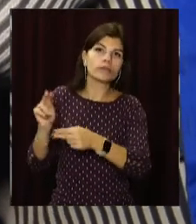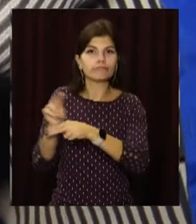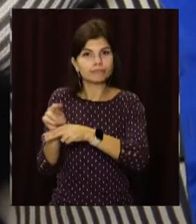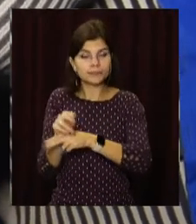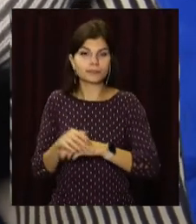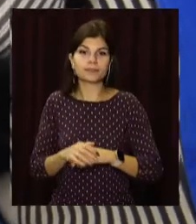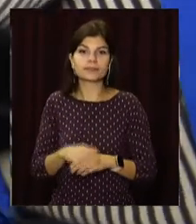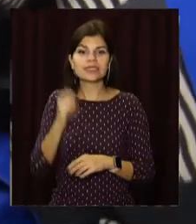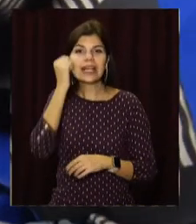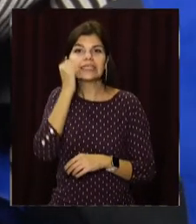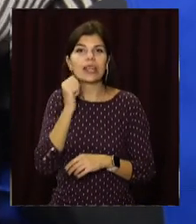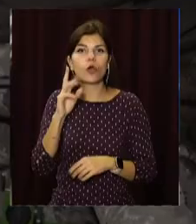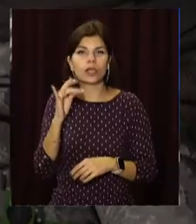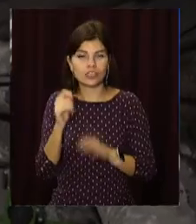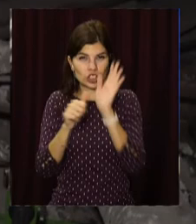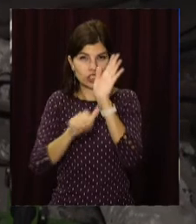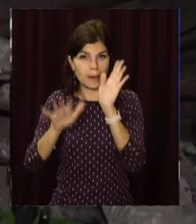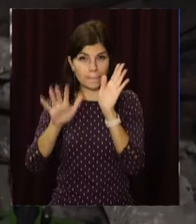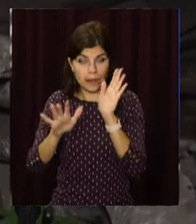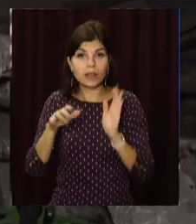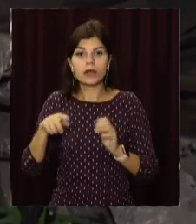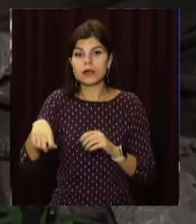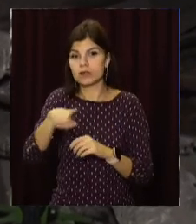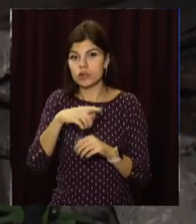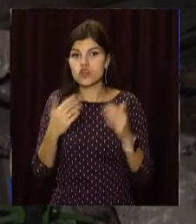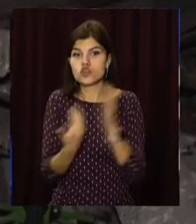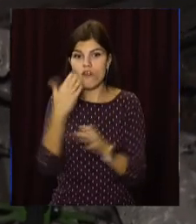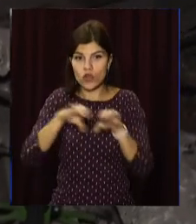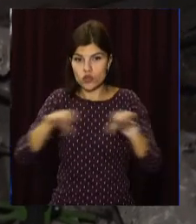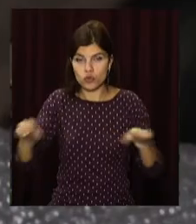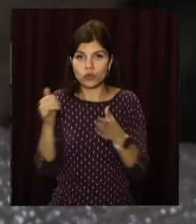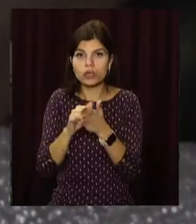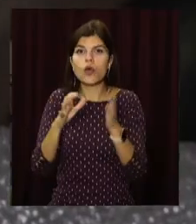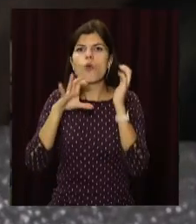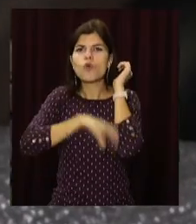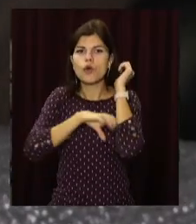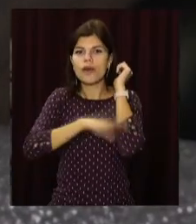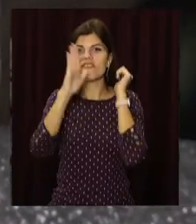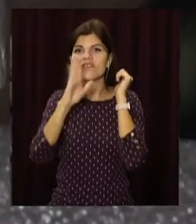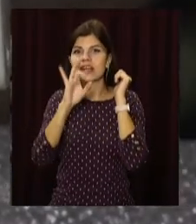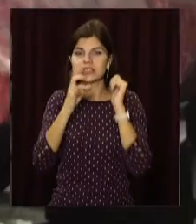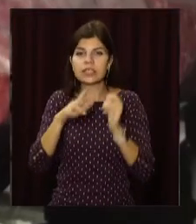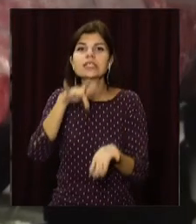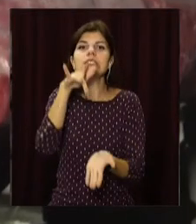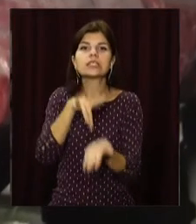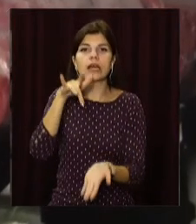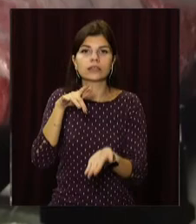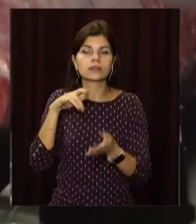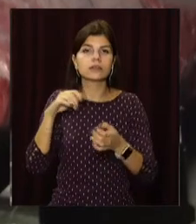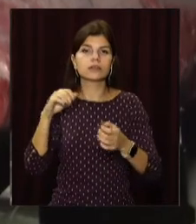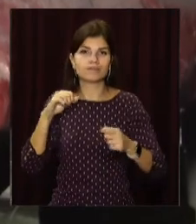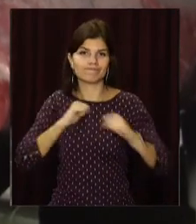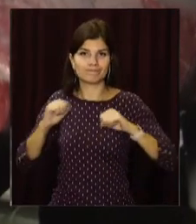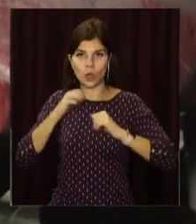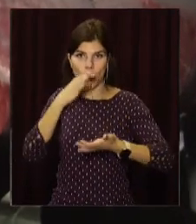підрядники монтують нові труби з кінця вересня. Під'єднують до центральної системи та готують будинок до опалювального сезону. Мешканці